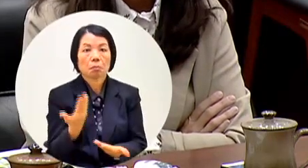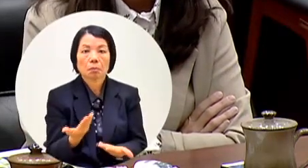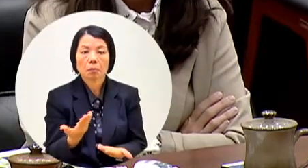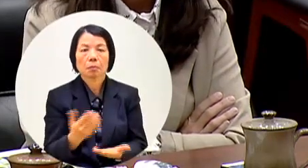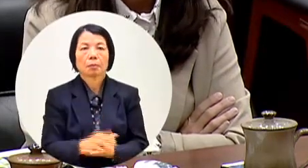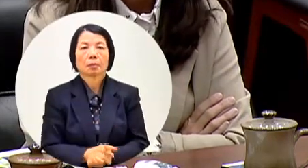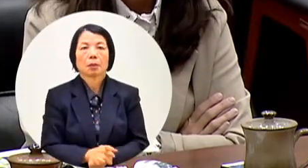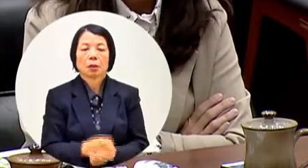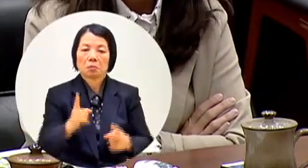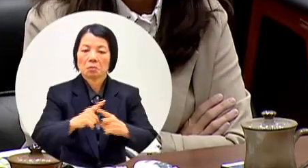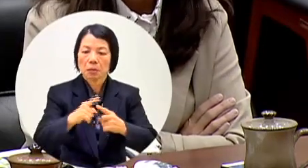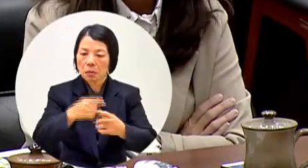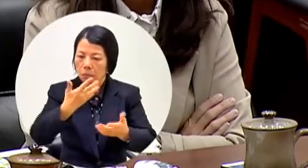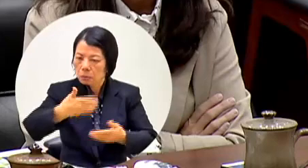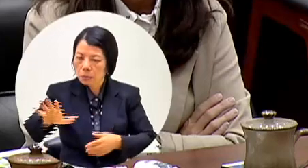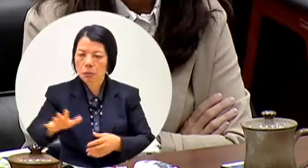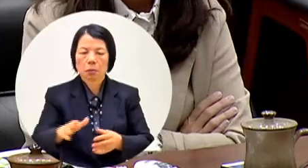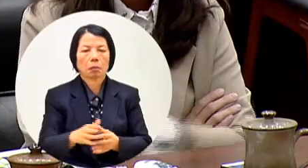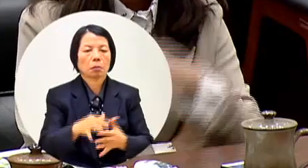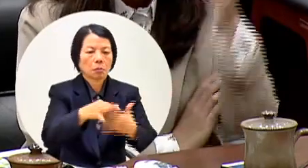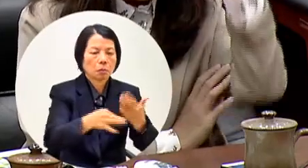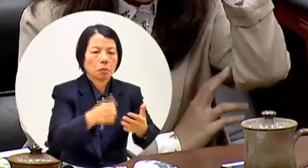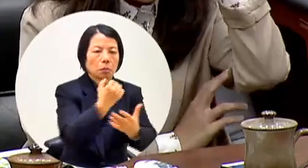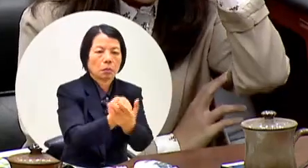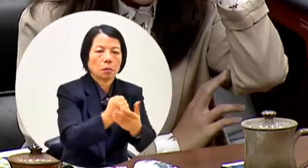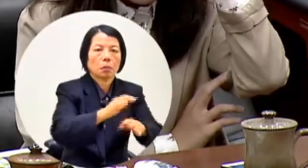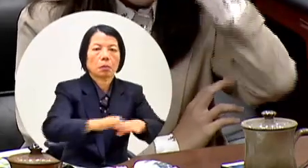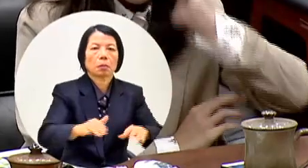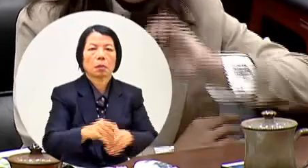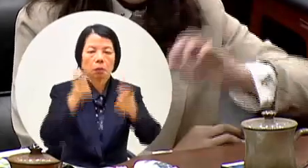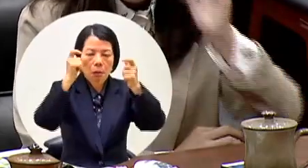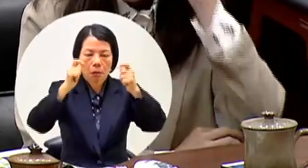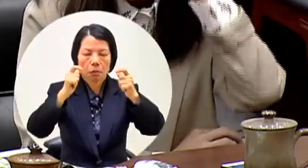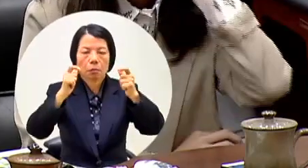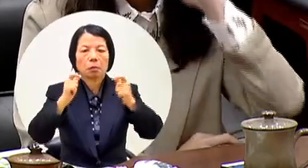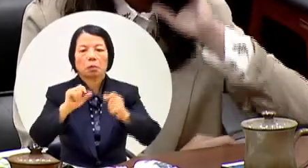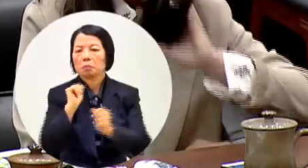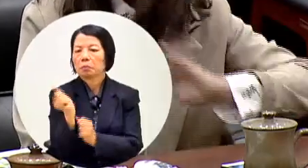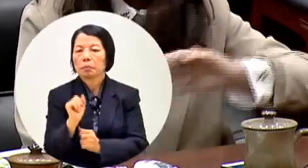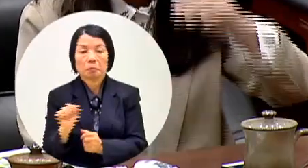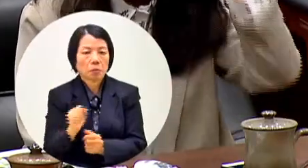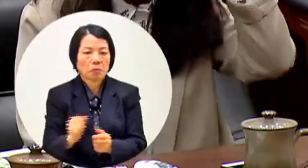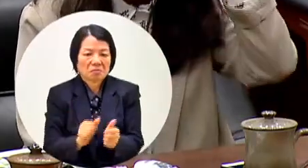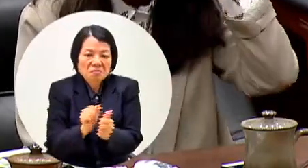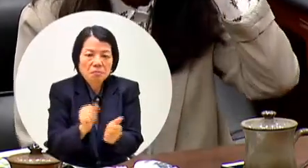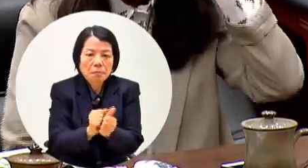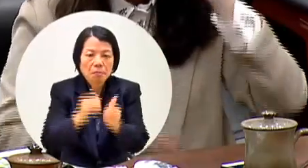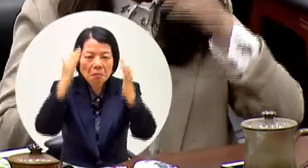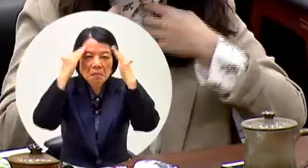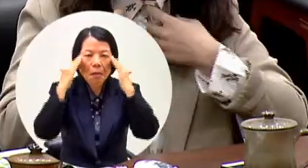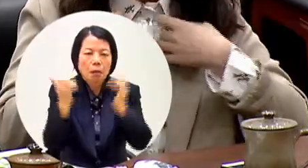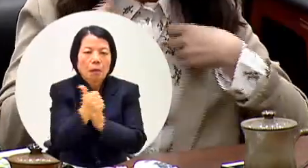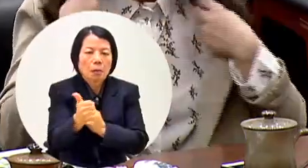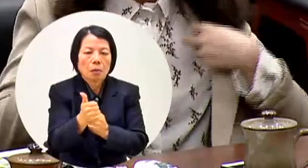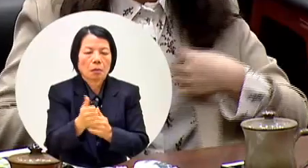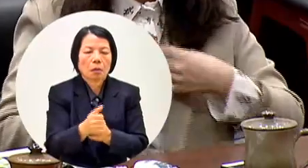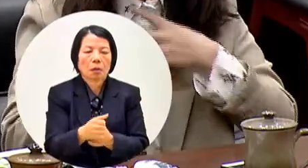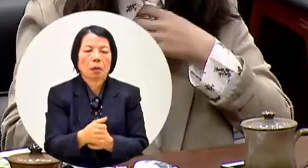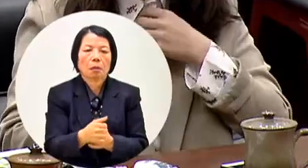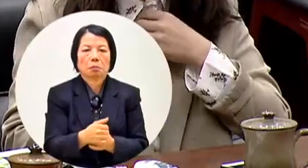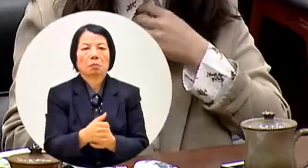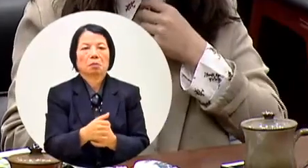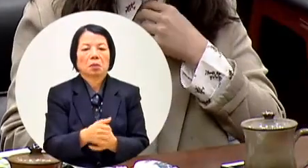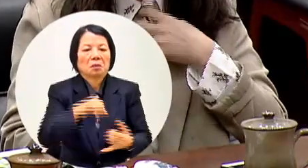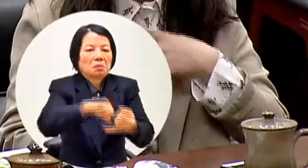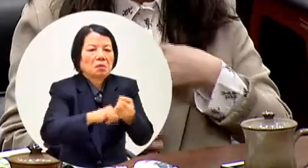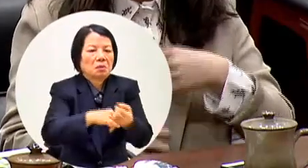会走的，制度是会留下来的。高雄不能只靠一个韩国瑜市长才能拿得到 MOU， 而是必须要建